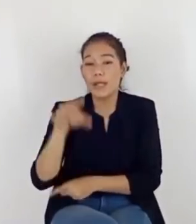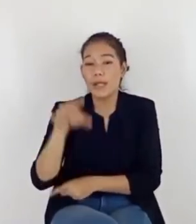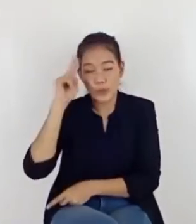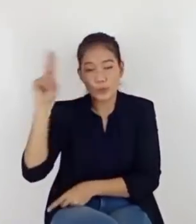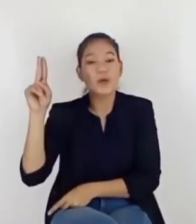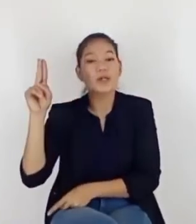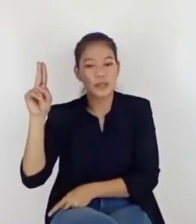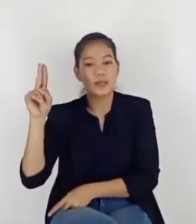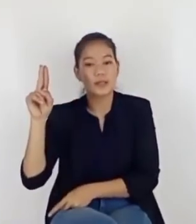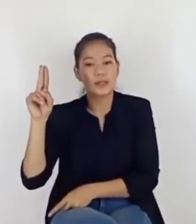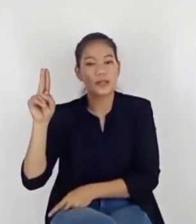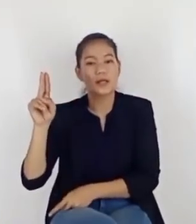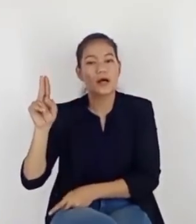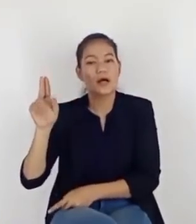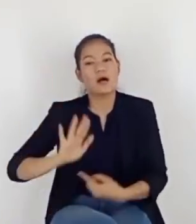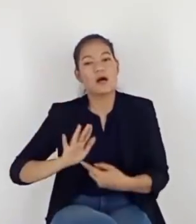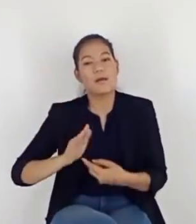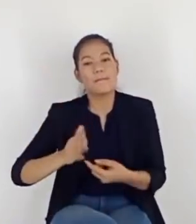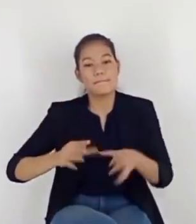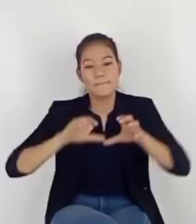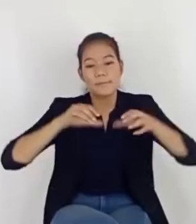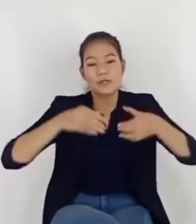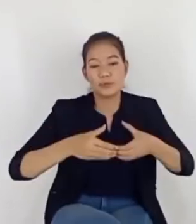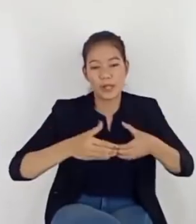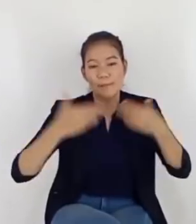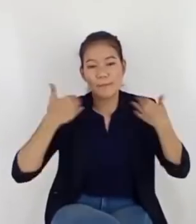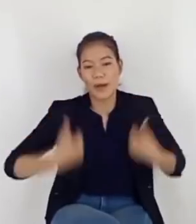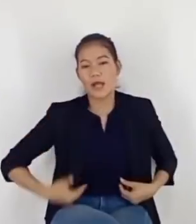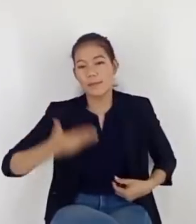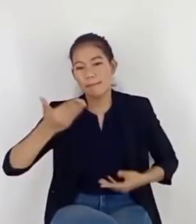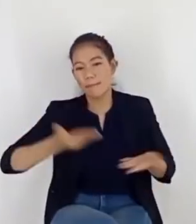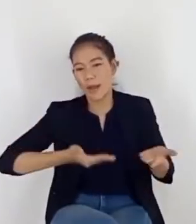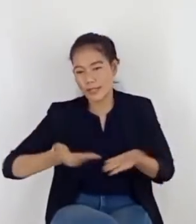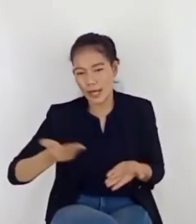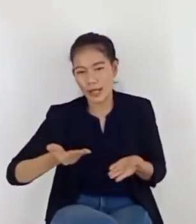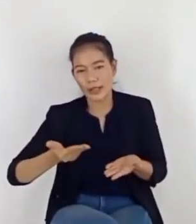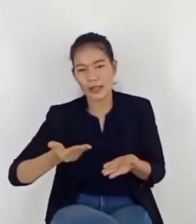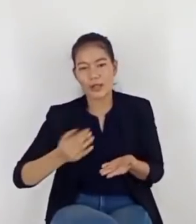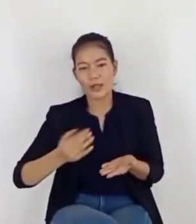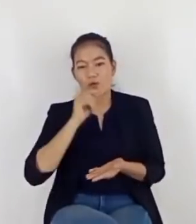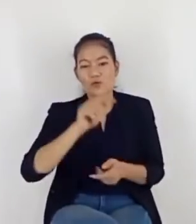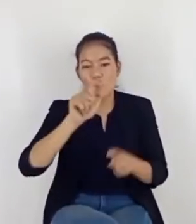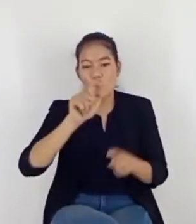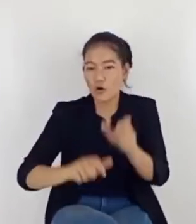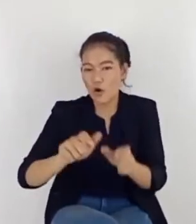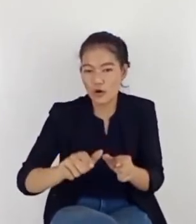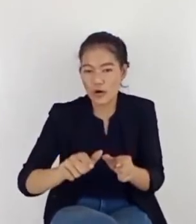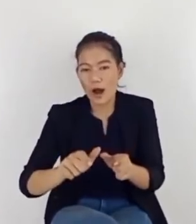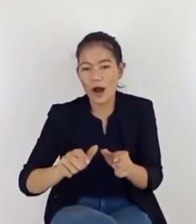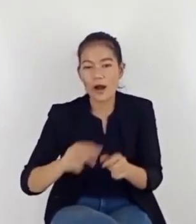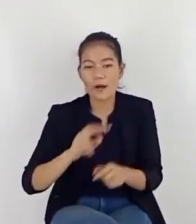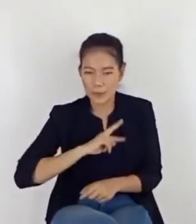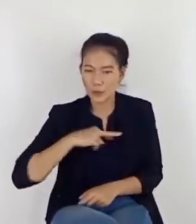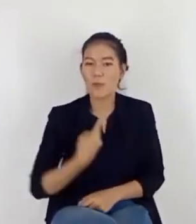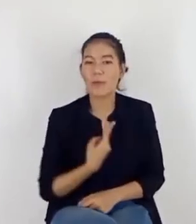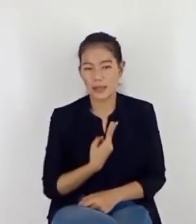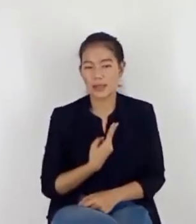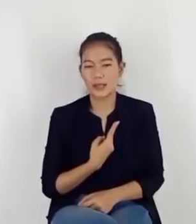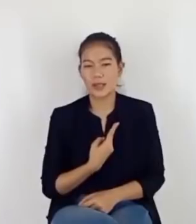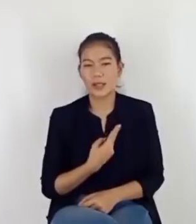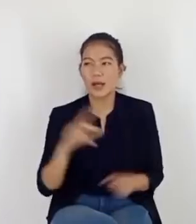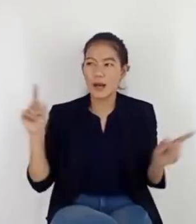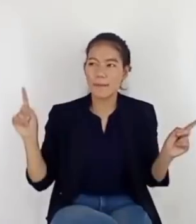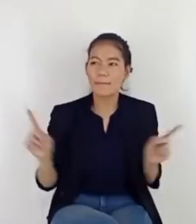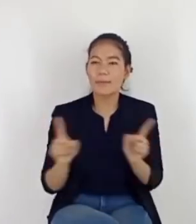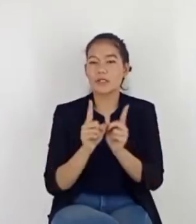Tuhan, membawa persekutuan dalam badan pelayanan, membawa banyak orang mengalami pembaharuan, pertobatan, dan